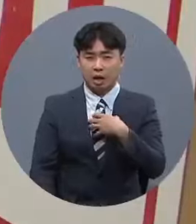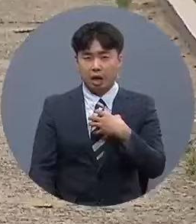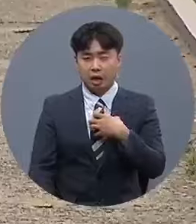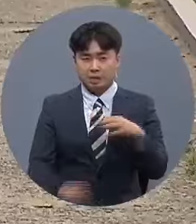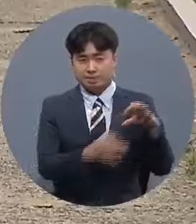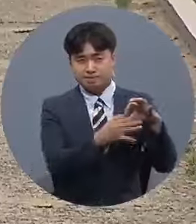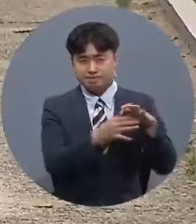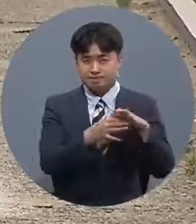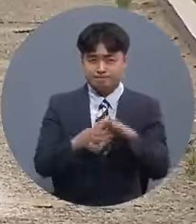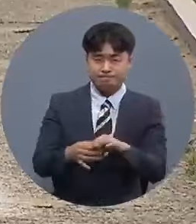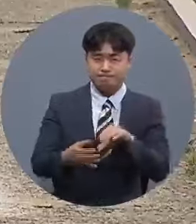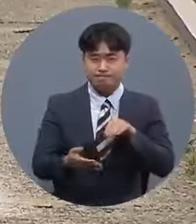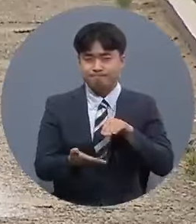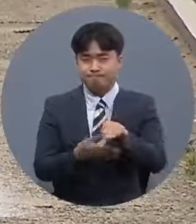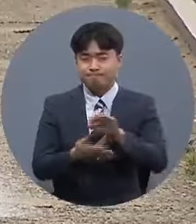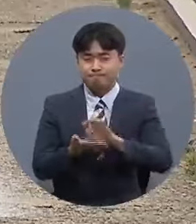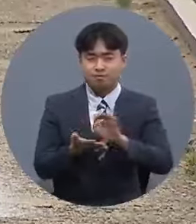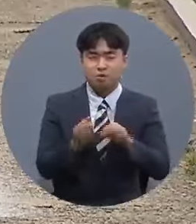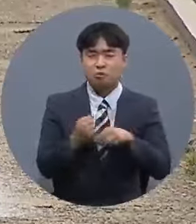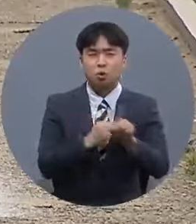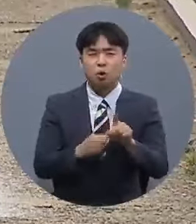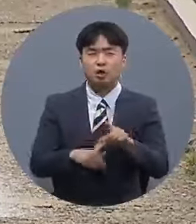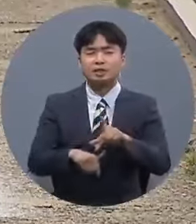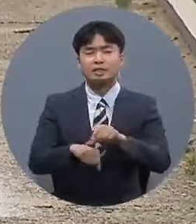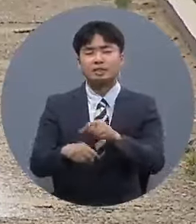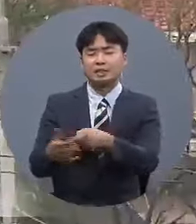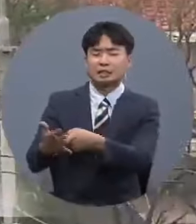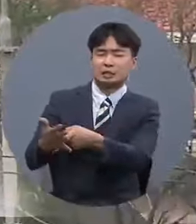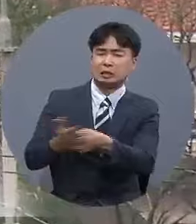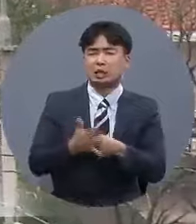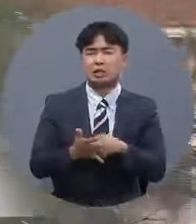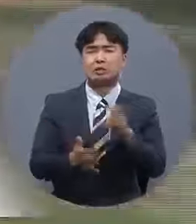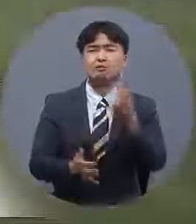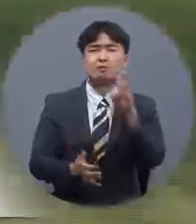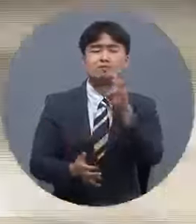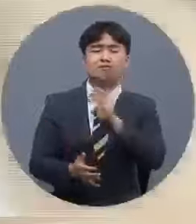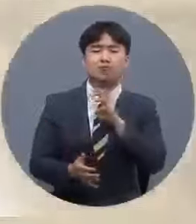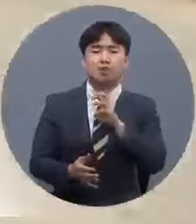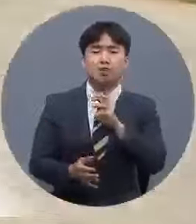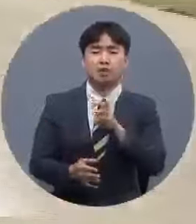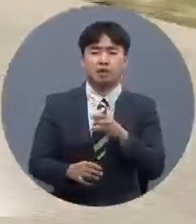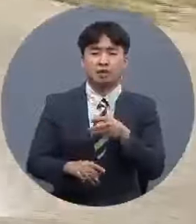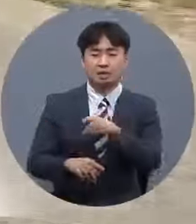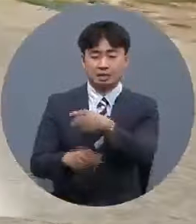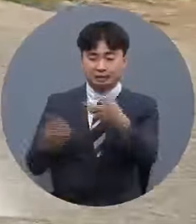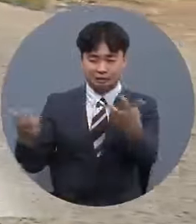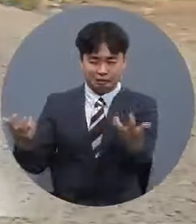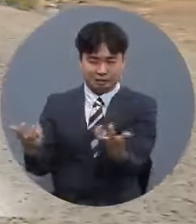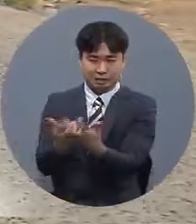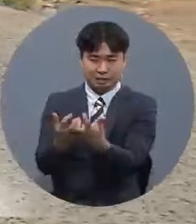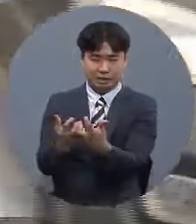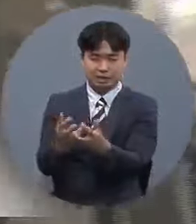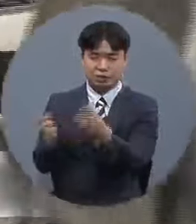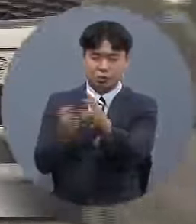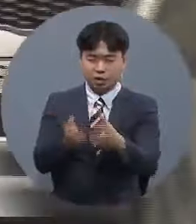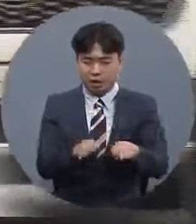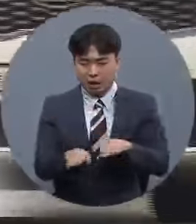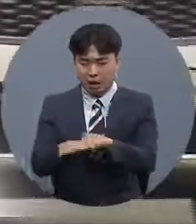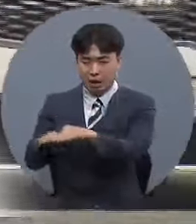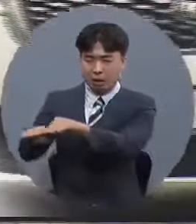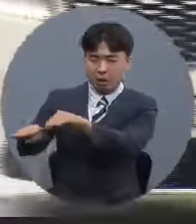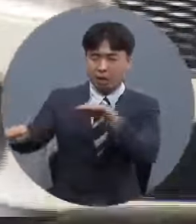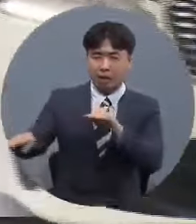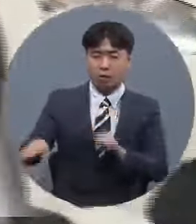길을 이용하는 건 30분 이상 시간을 줄일 수 있기 때문입니다. 인근 주거 밀집 지역과 산업단지를 오가는데 이